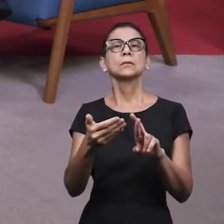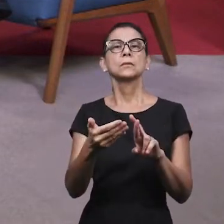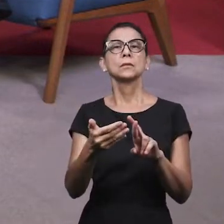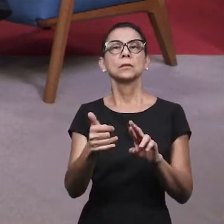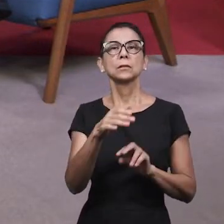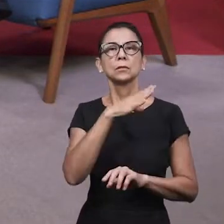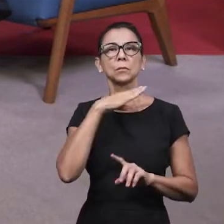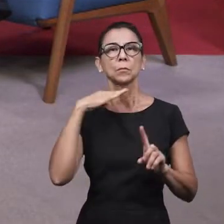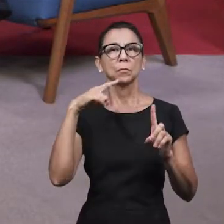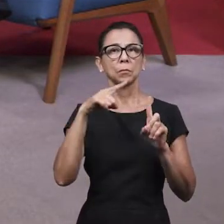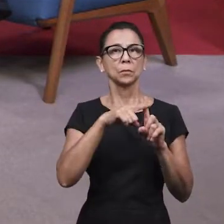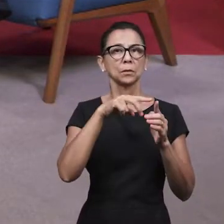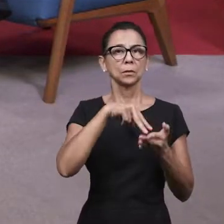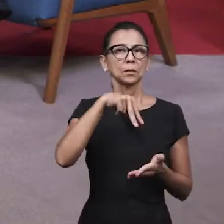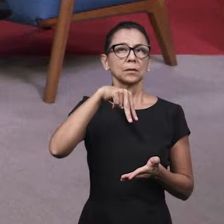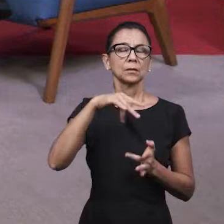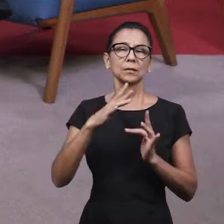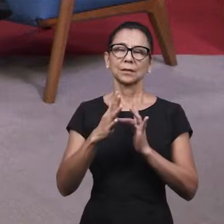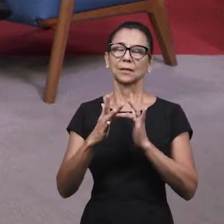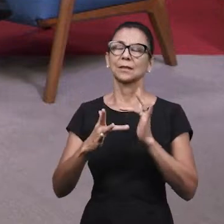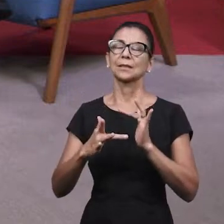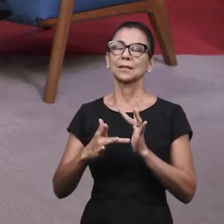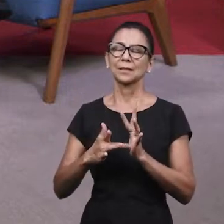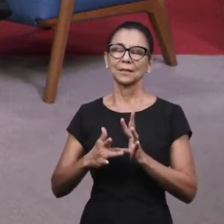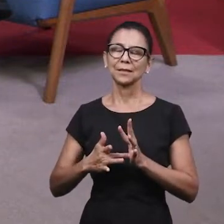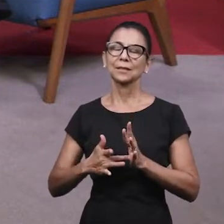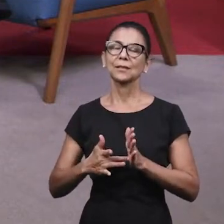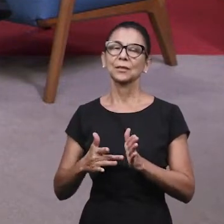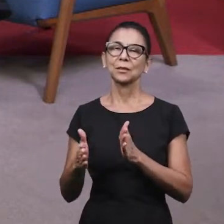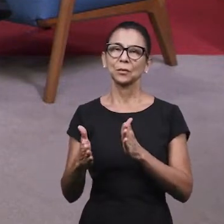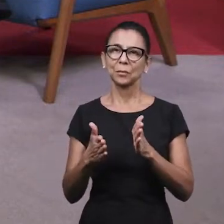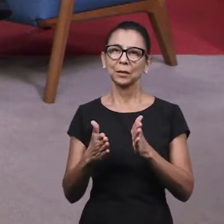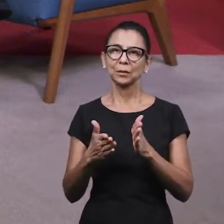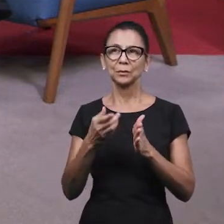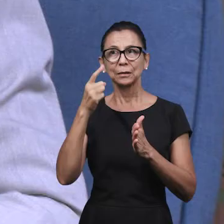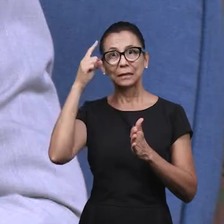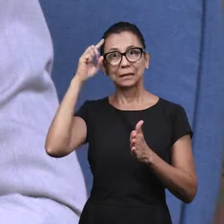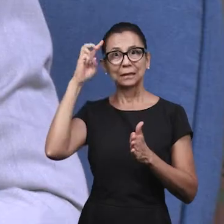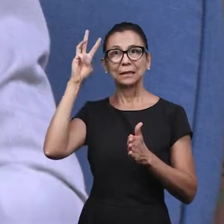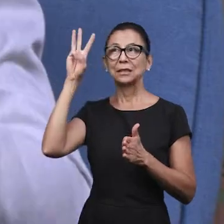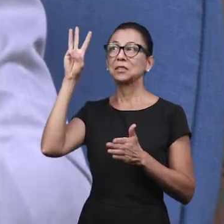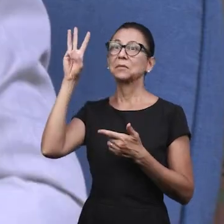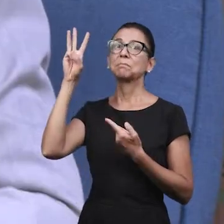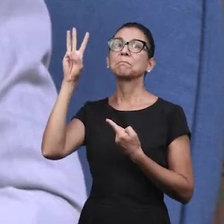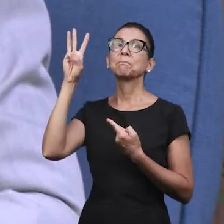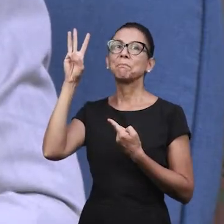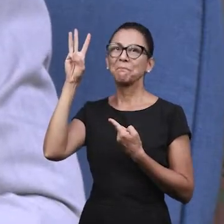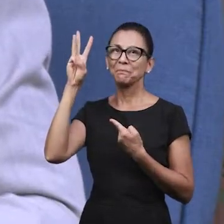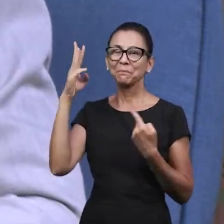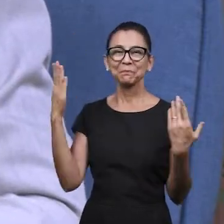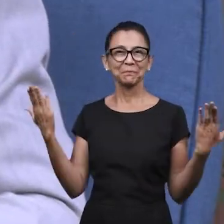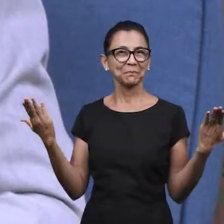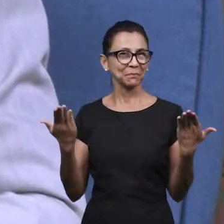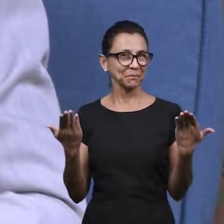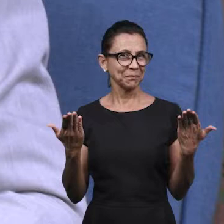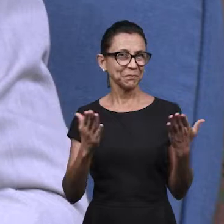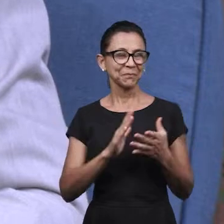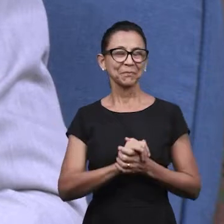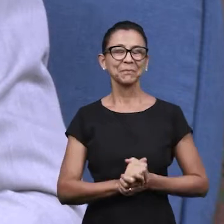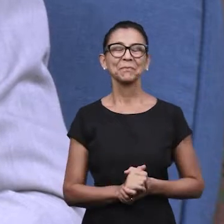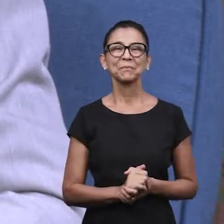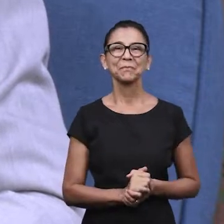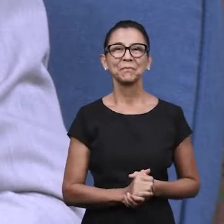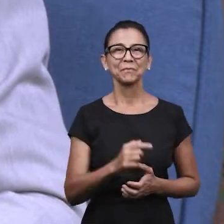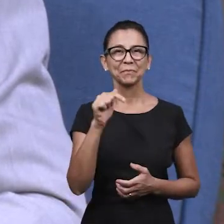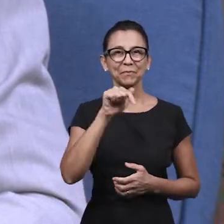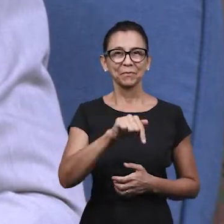du Seigneur Jésus, qui s'est donné exactement dans une période de 3 jours. Dans le programme